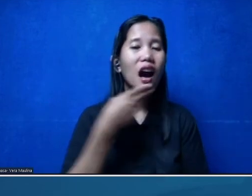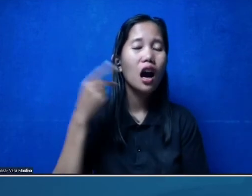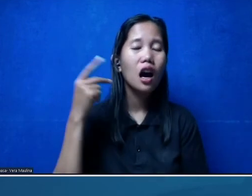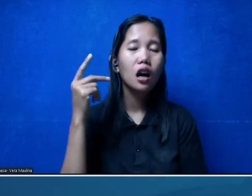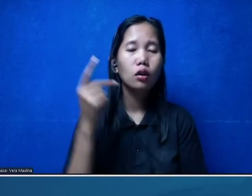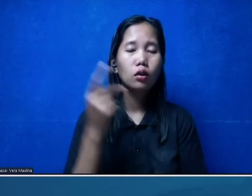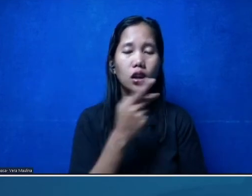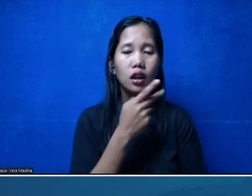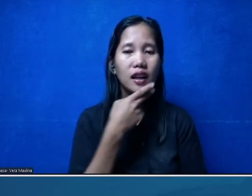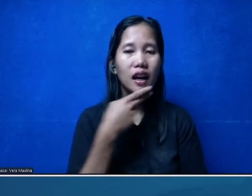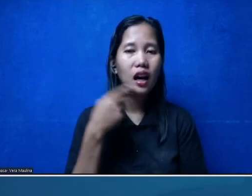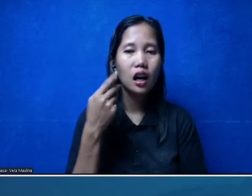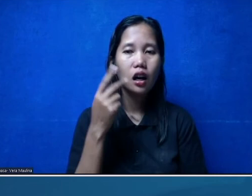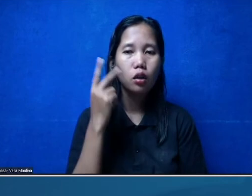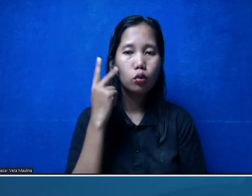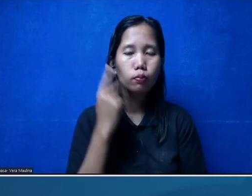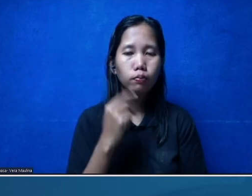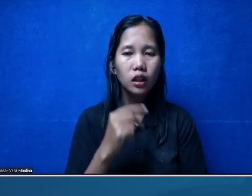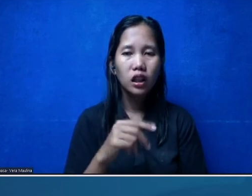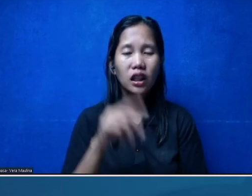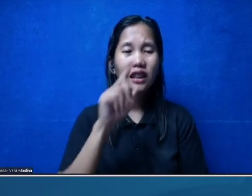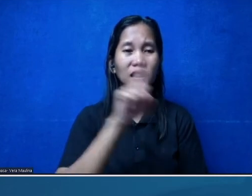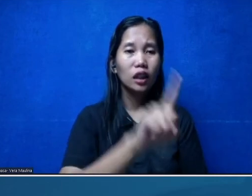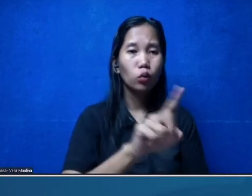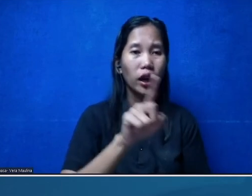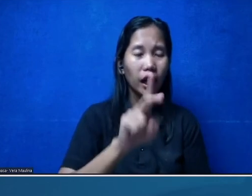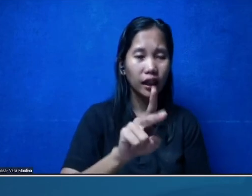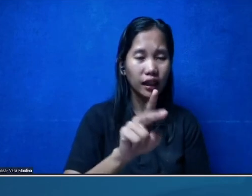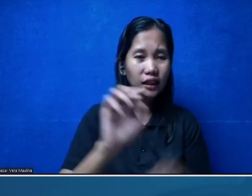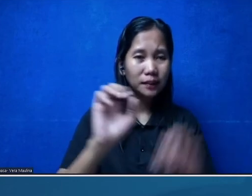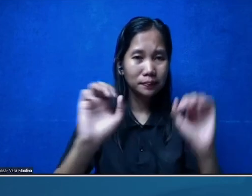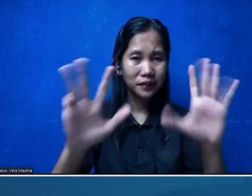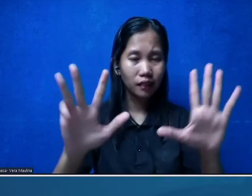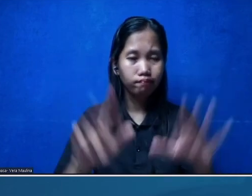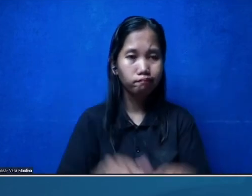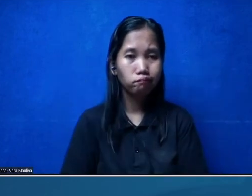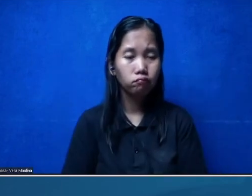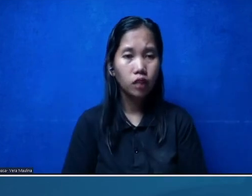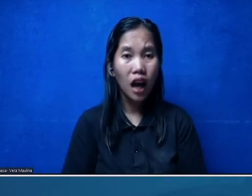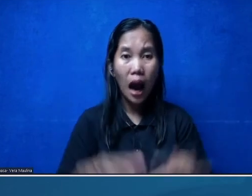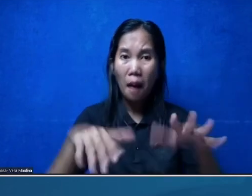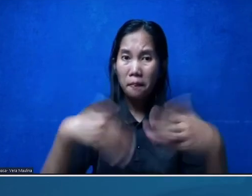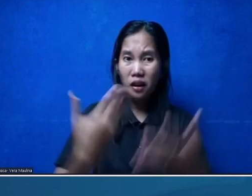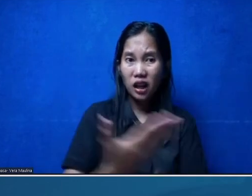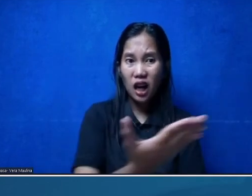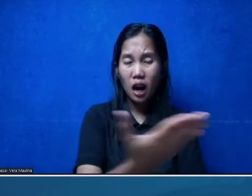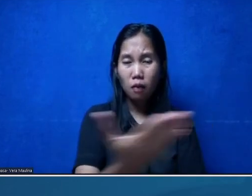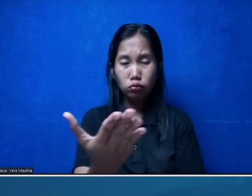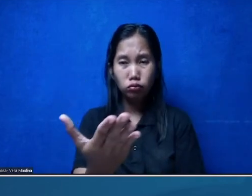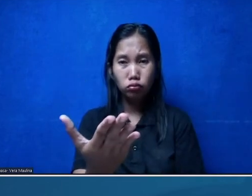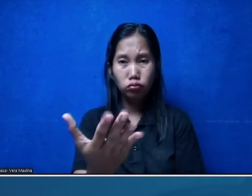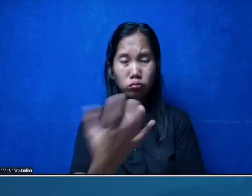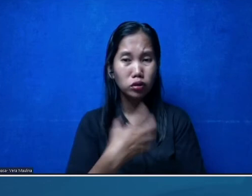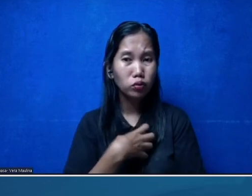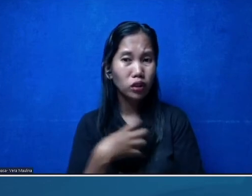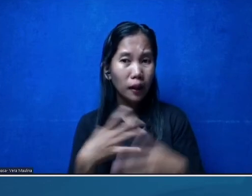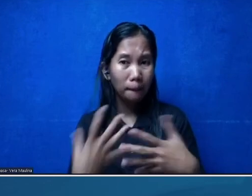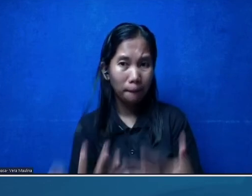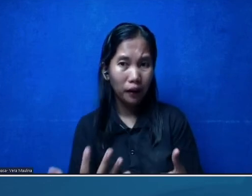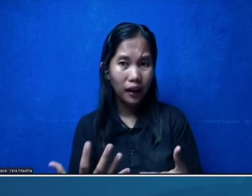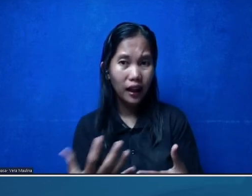kita sudah ini diselamatkan di dunia yang ketika setan sudah tidak ada ya